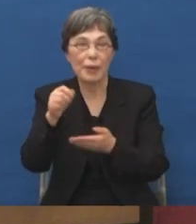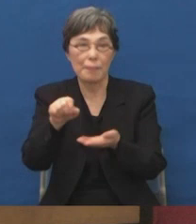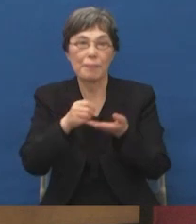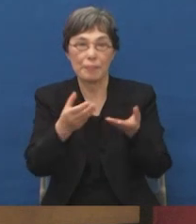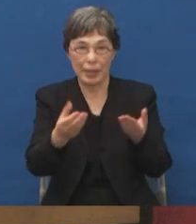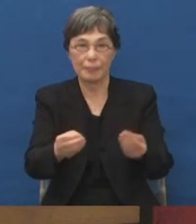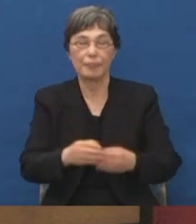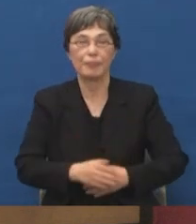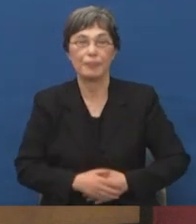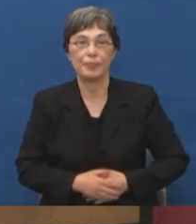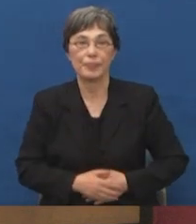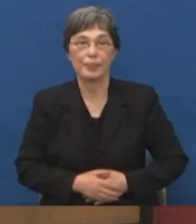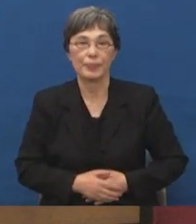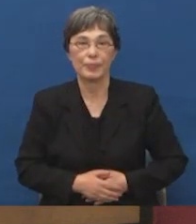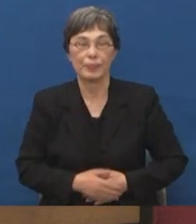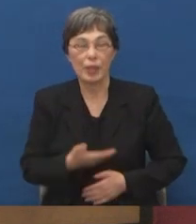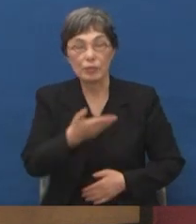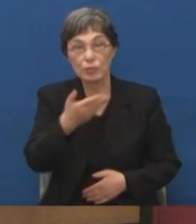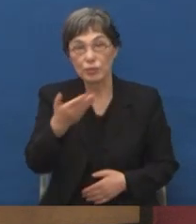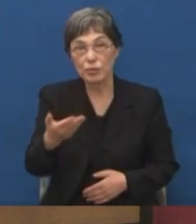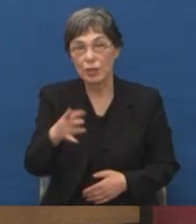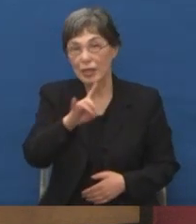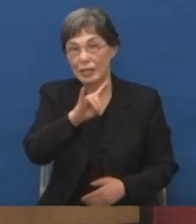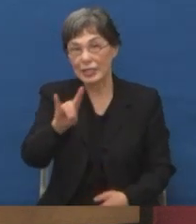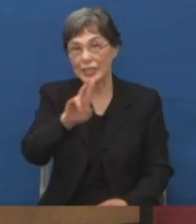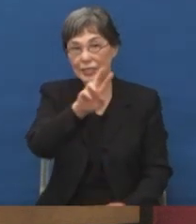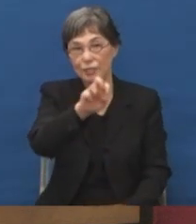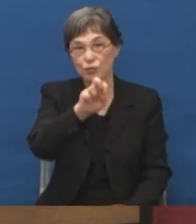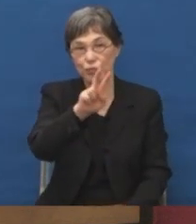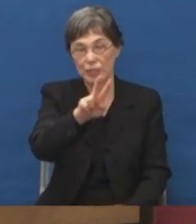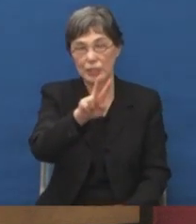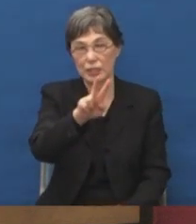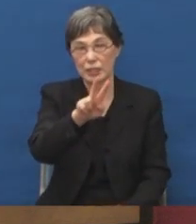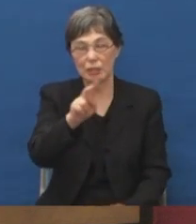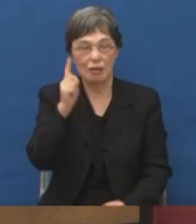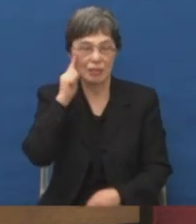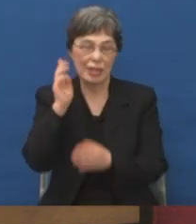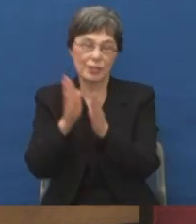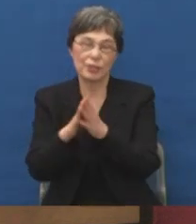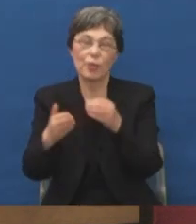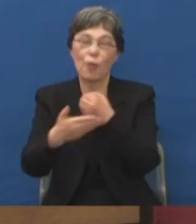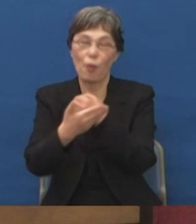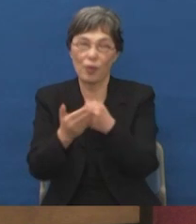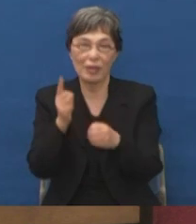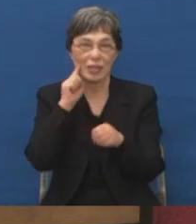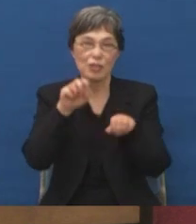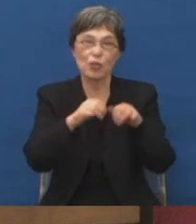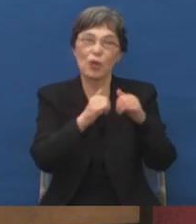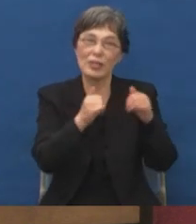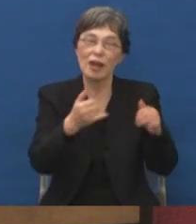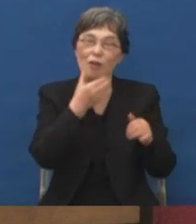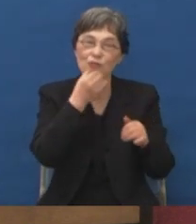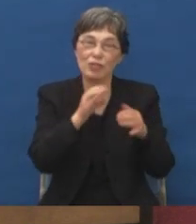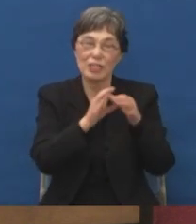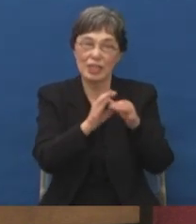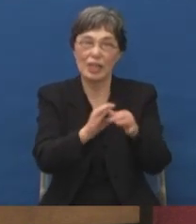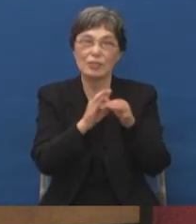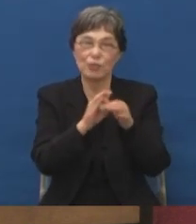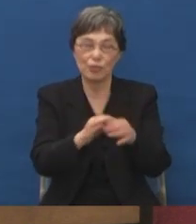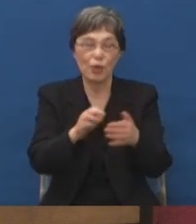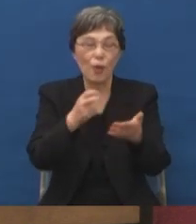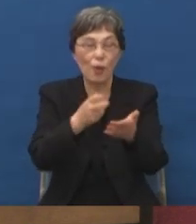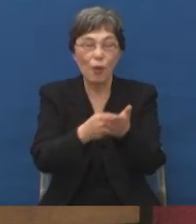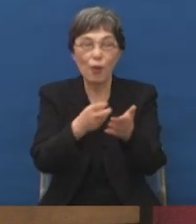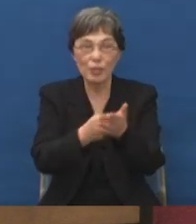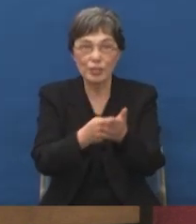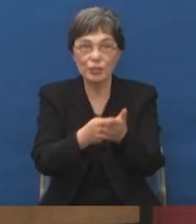ました。次に議題32号、精神保健及び精神障害者福祉に関する法律の